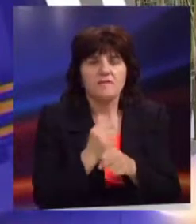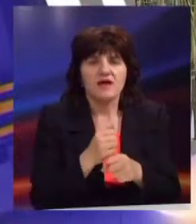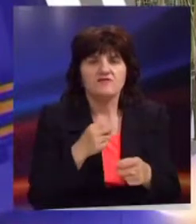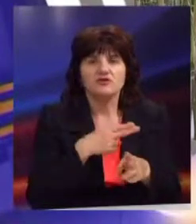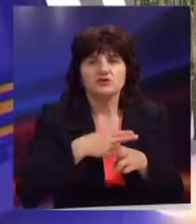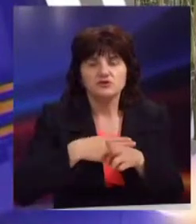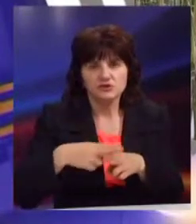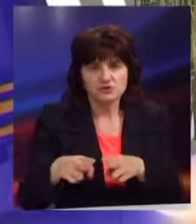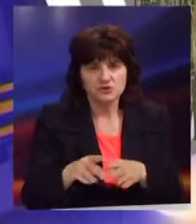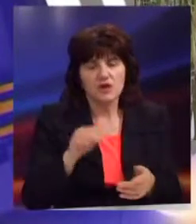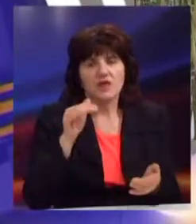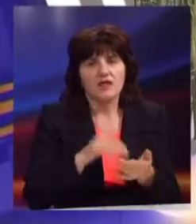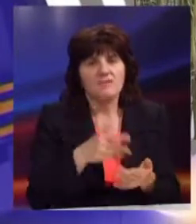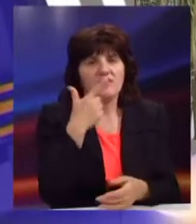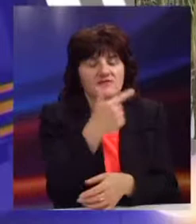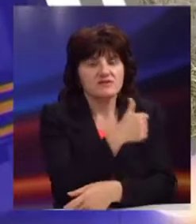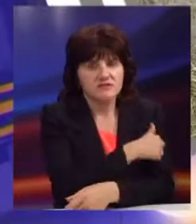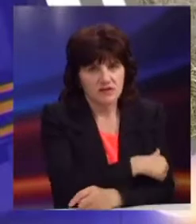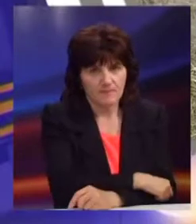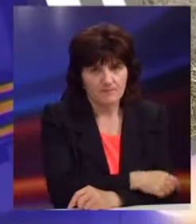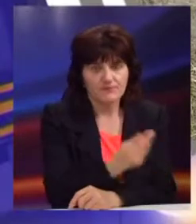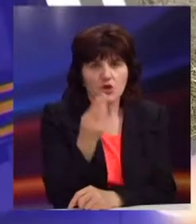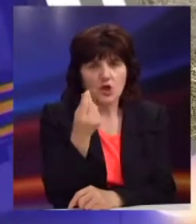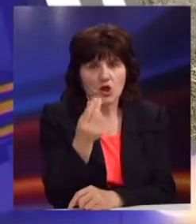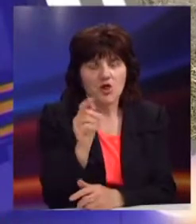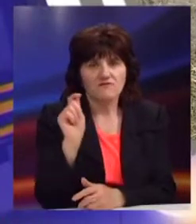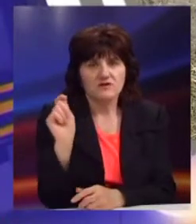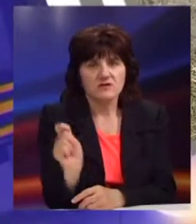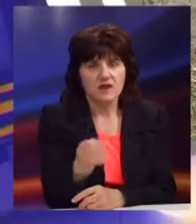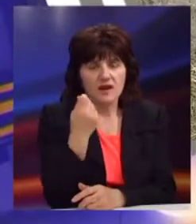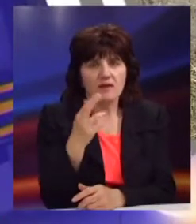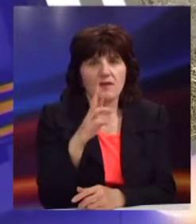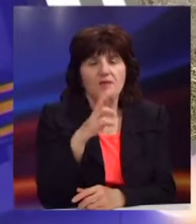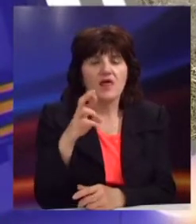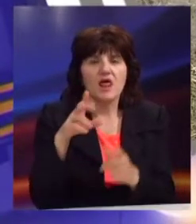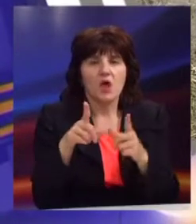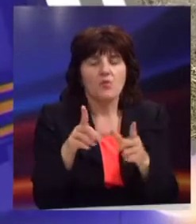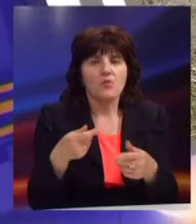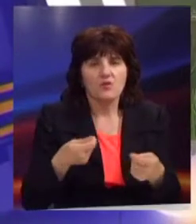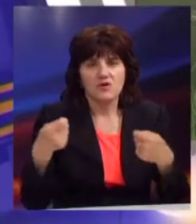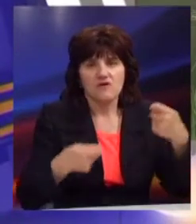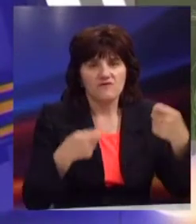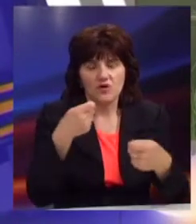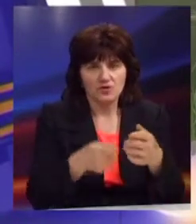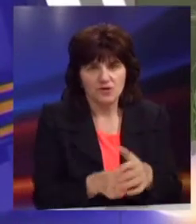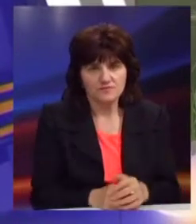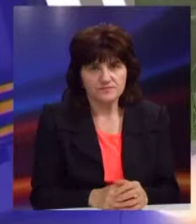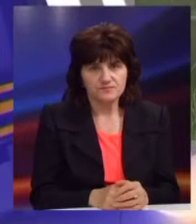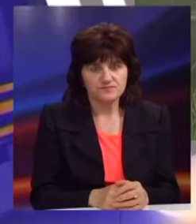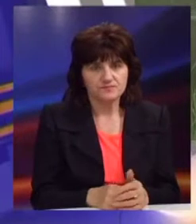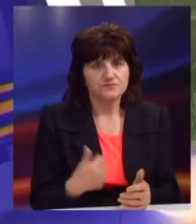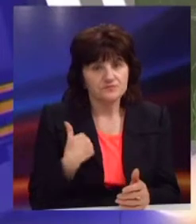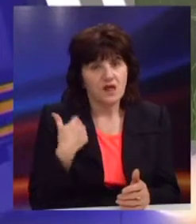kao u Subotici, potrebno je i do 20 godina, a novac može da se nabavi preko EU fondova, objašnjavaju